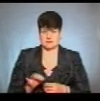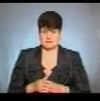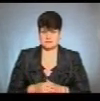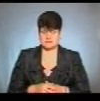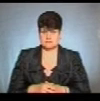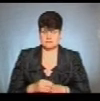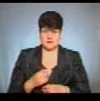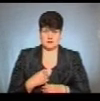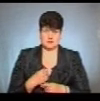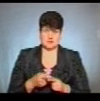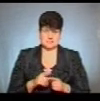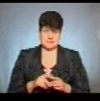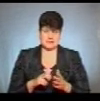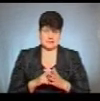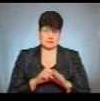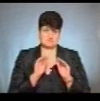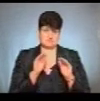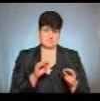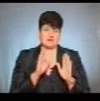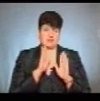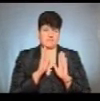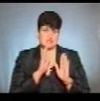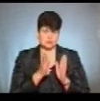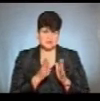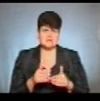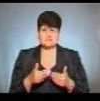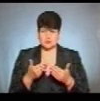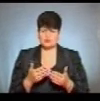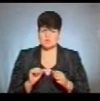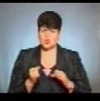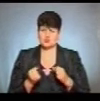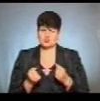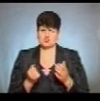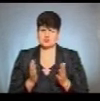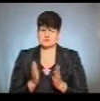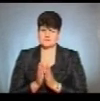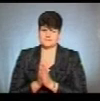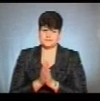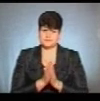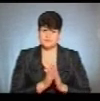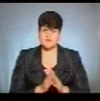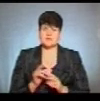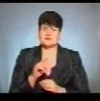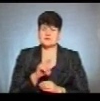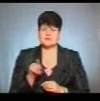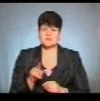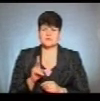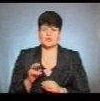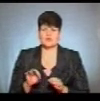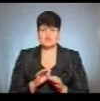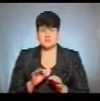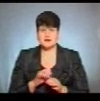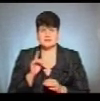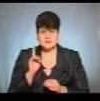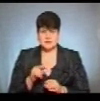цей лист розмістила на Фейсбуці і звернулася до моїх друзів, як ті, які вишивають, знаю,